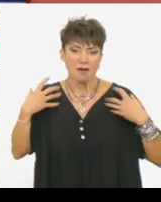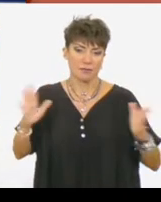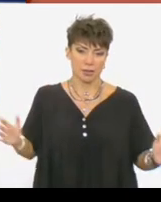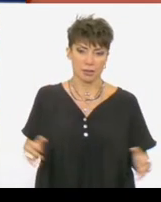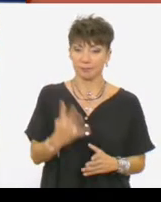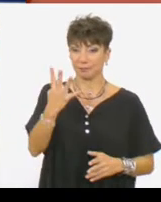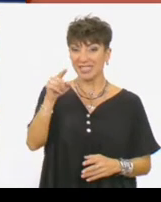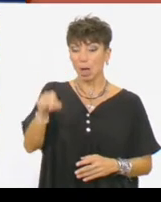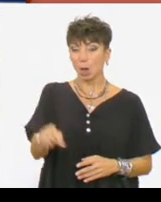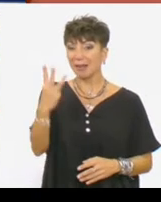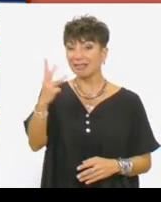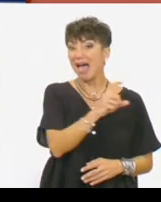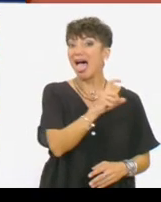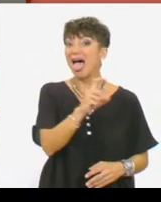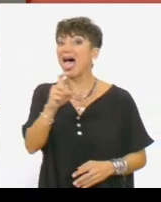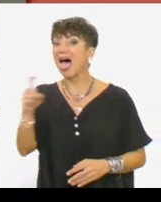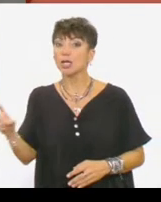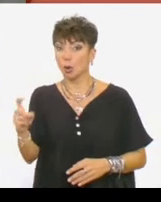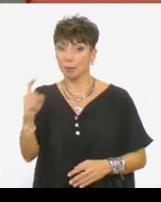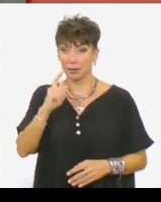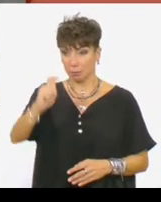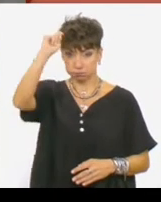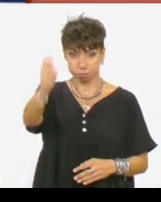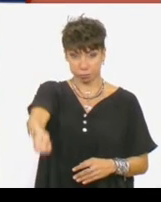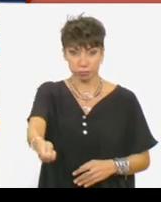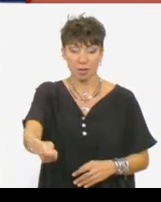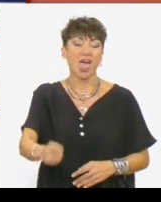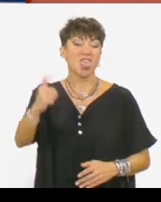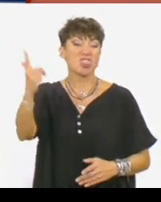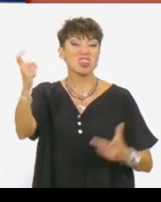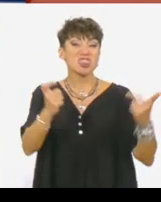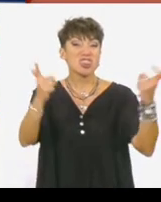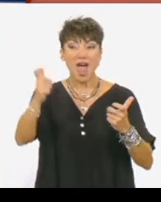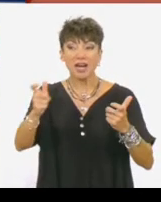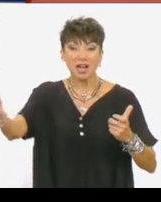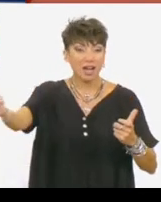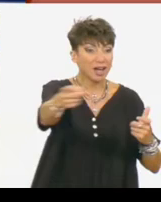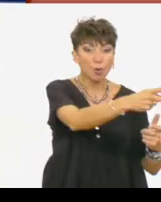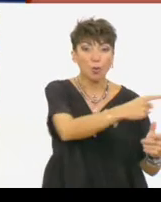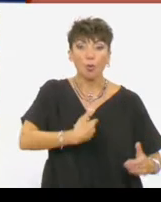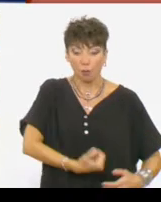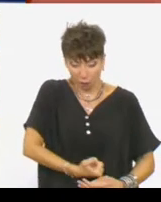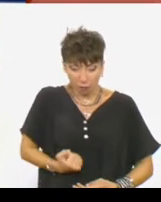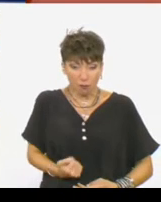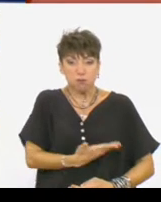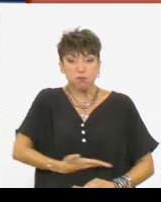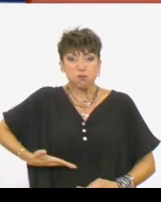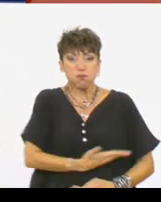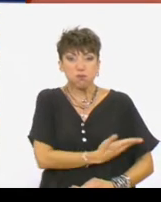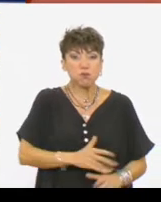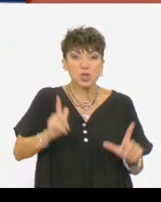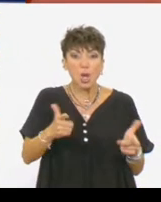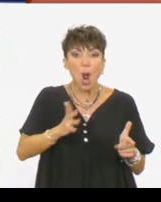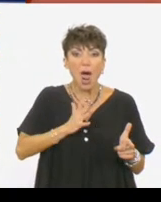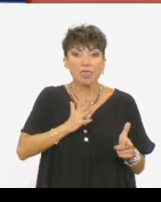4,3 εκατομμύρια για να αγοράσετε τα κόκκινα δάνεια. Η προέλευση των χρημάτων αυτών είναι ένα ζήτημα για την κυβέρνηση. Εσείς